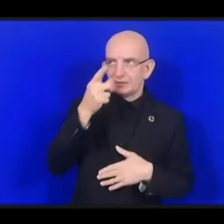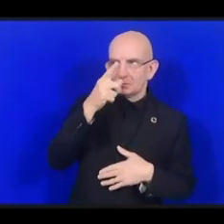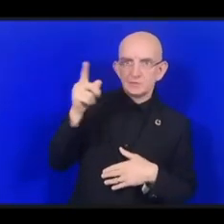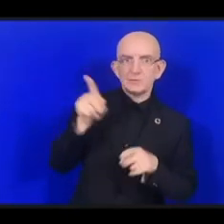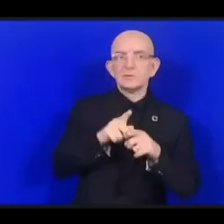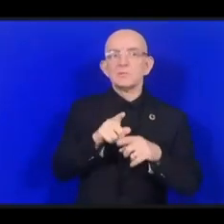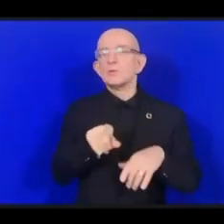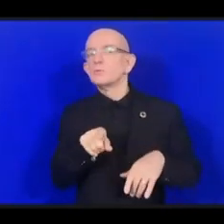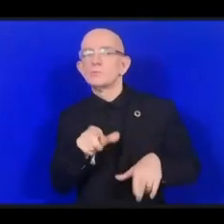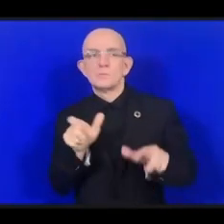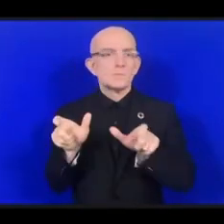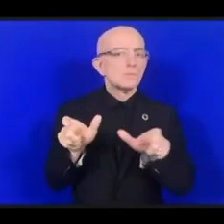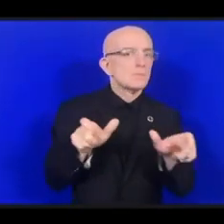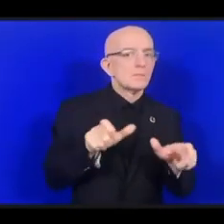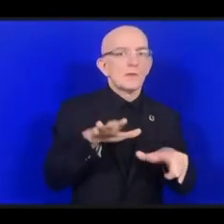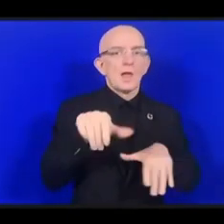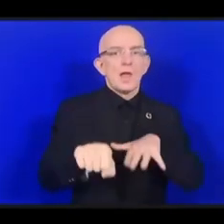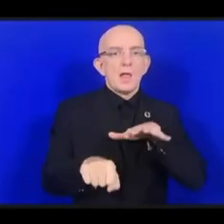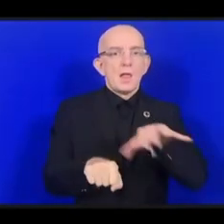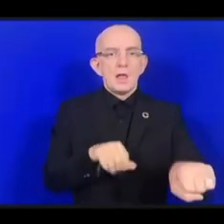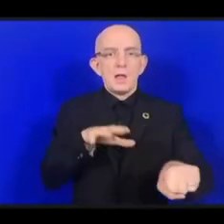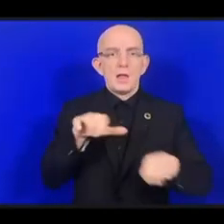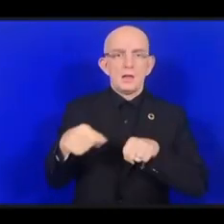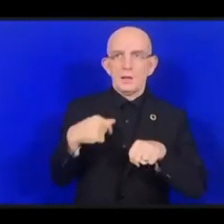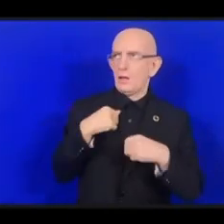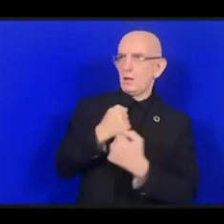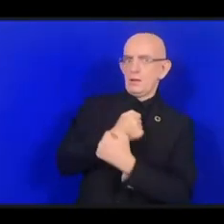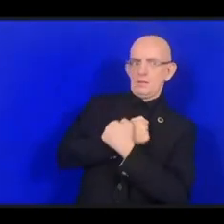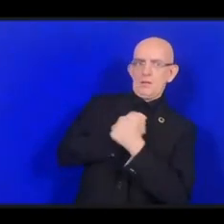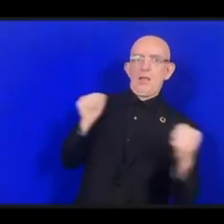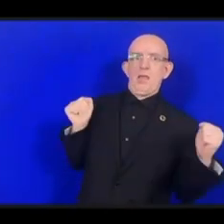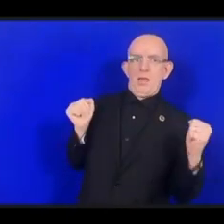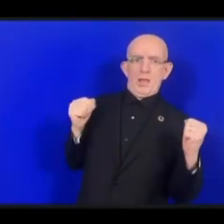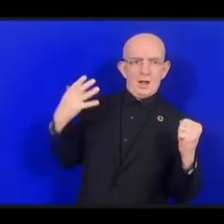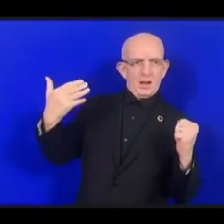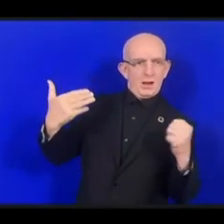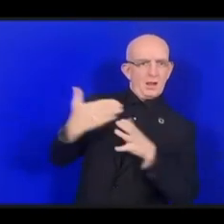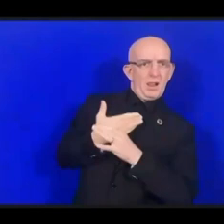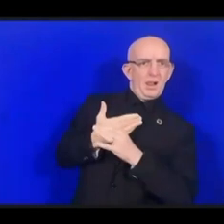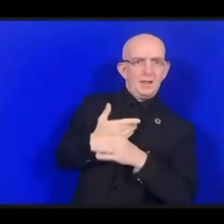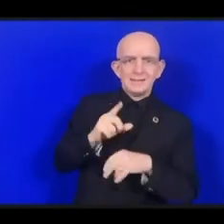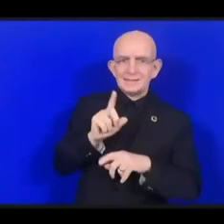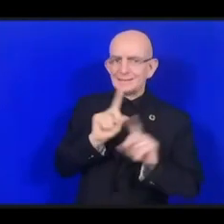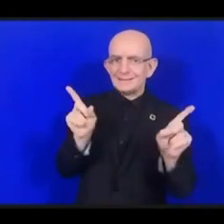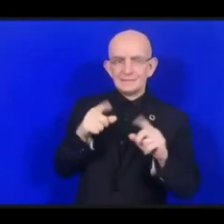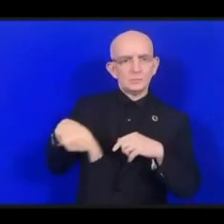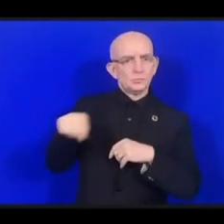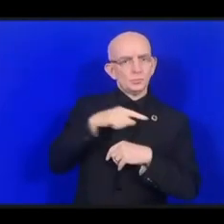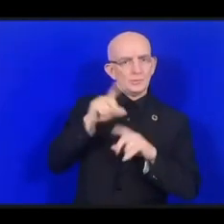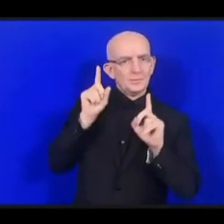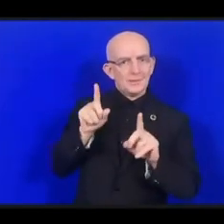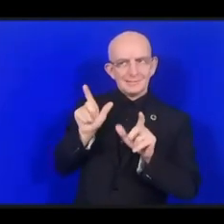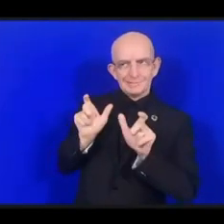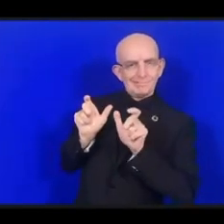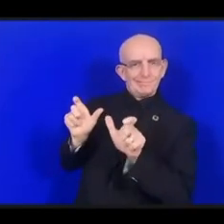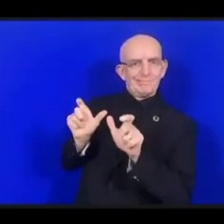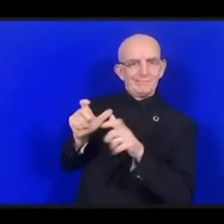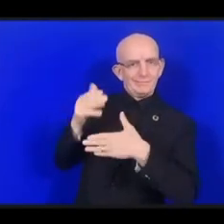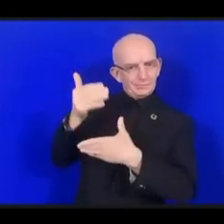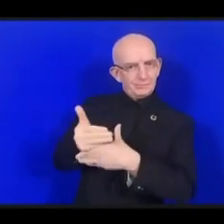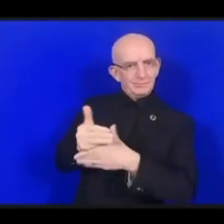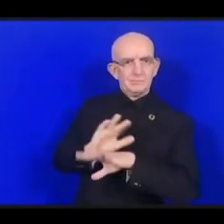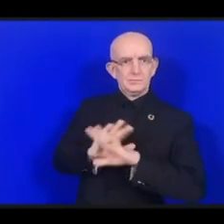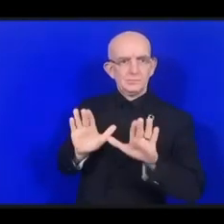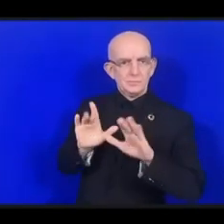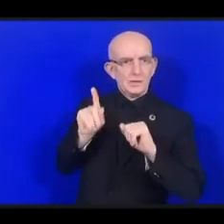的做法，但我们与此同时呢，也要知道这些百姓他们可能会从